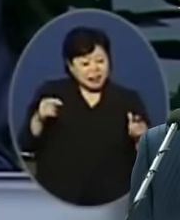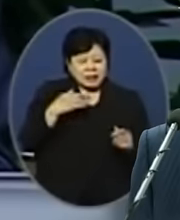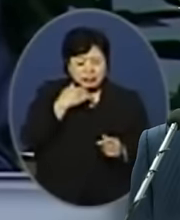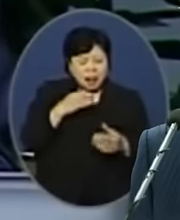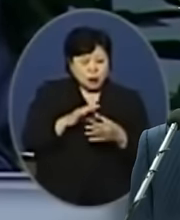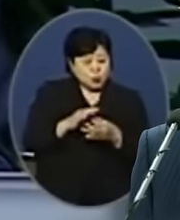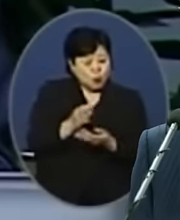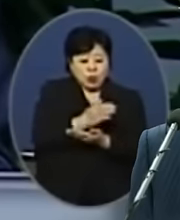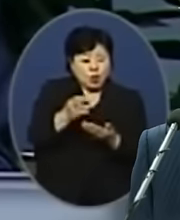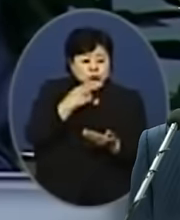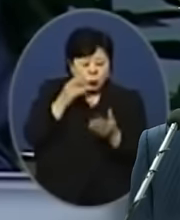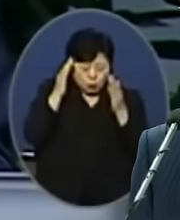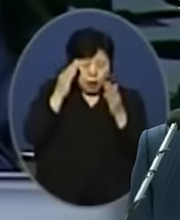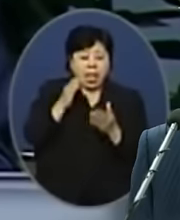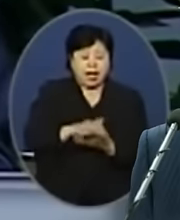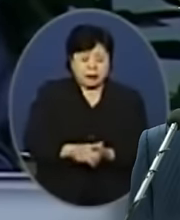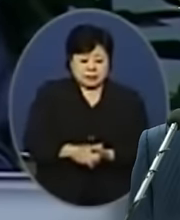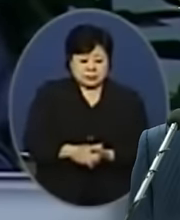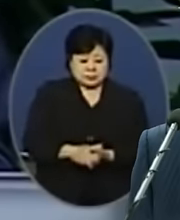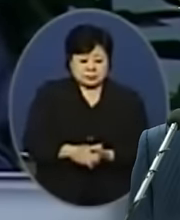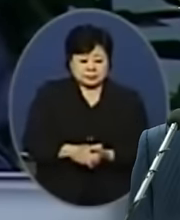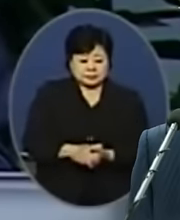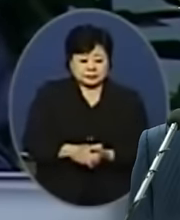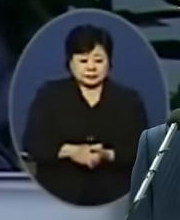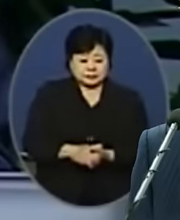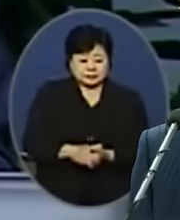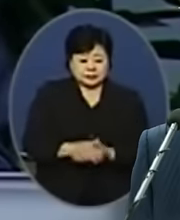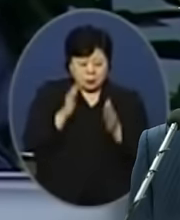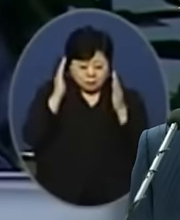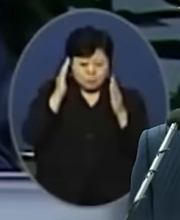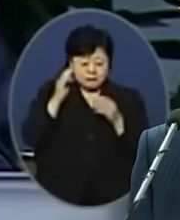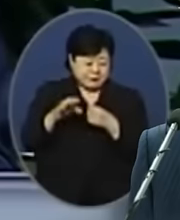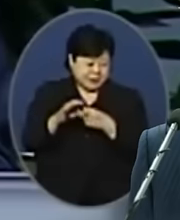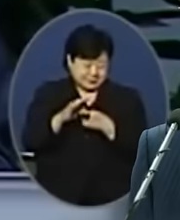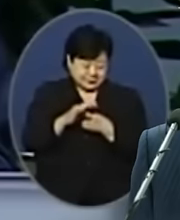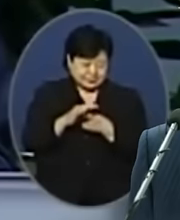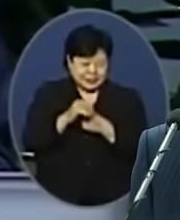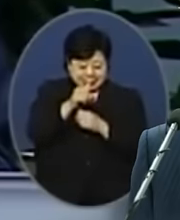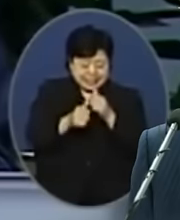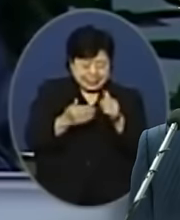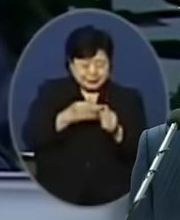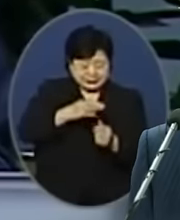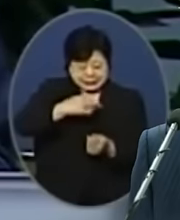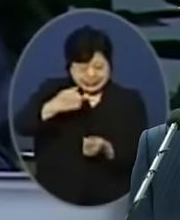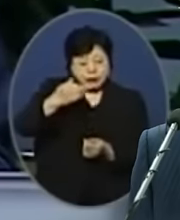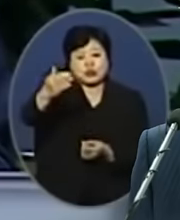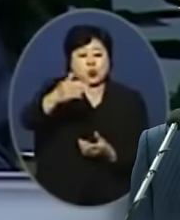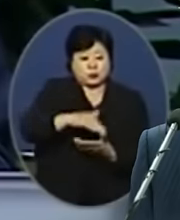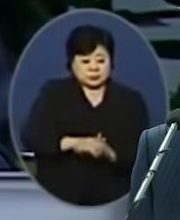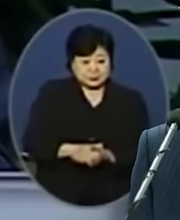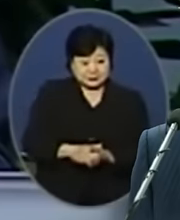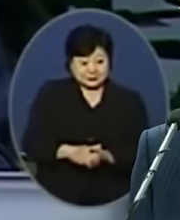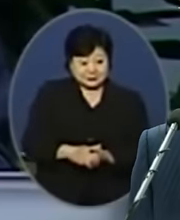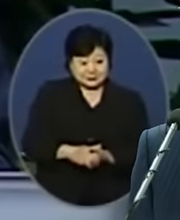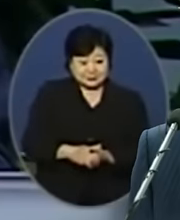나이가 무슨 소용이냐 공부하는데 당신은 공부를 하면은 하나님이 더 크게 사용할 수 있으니까